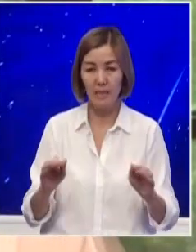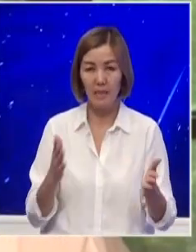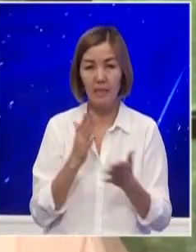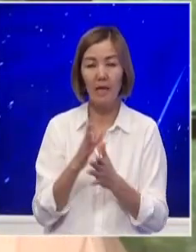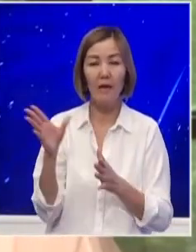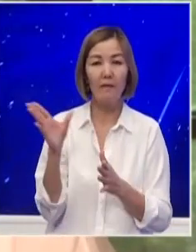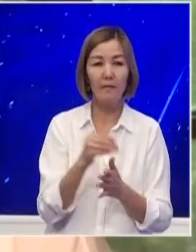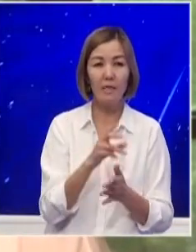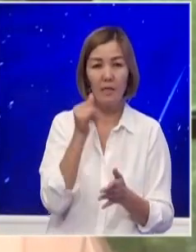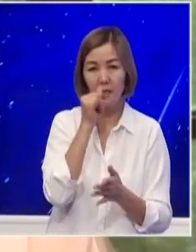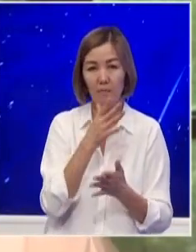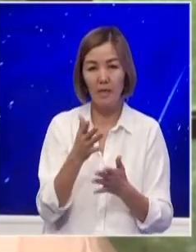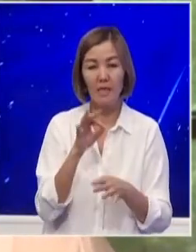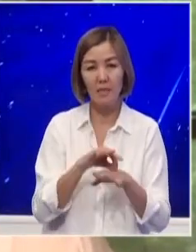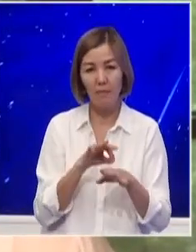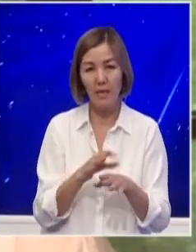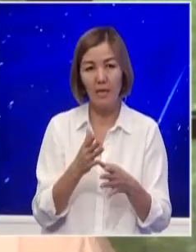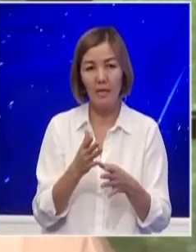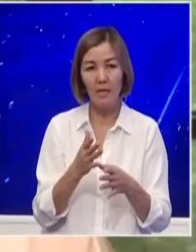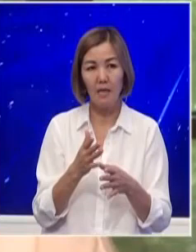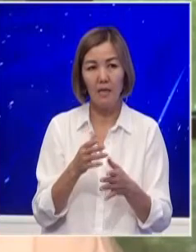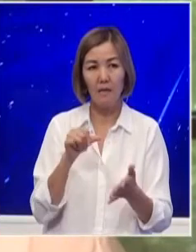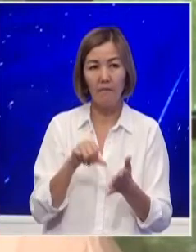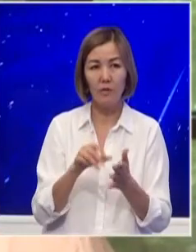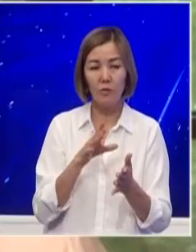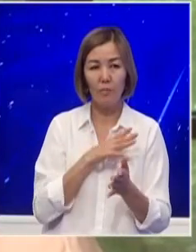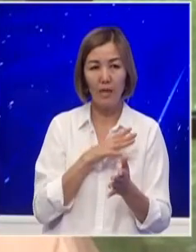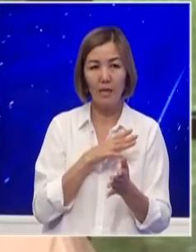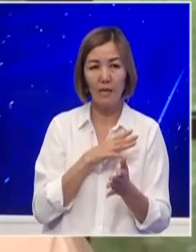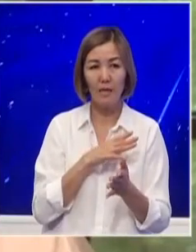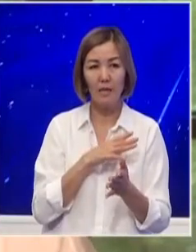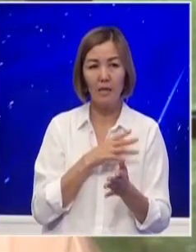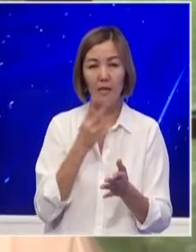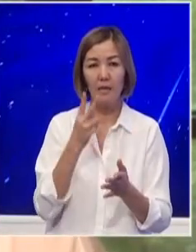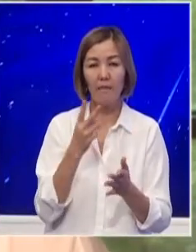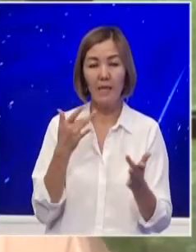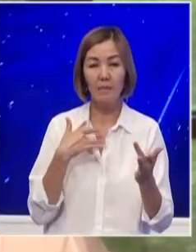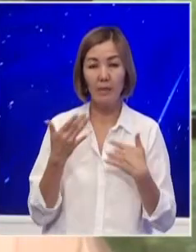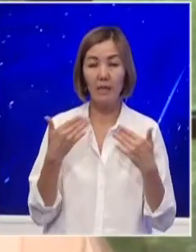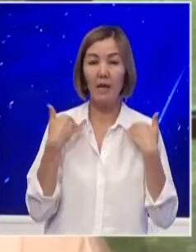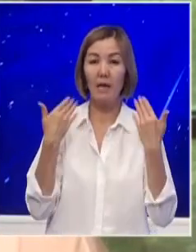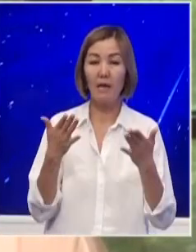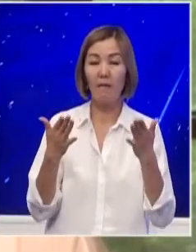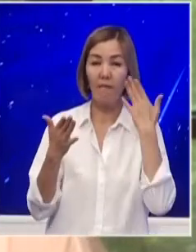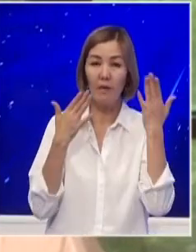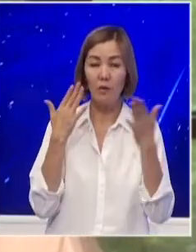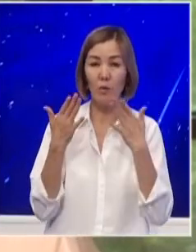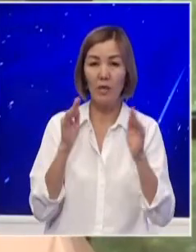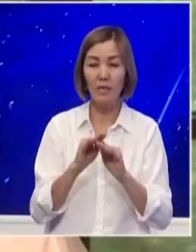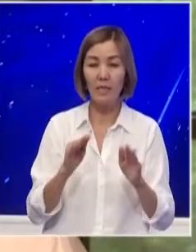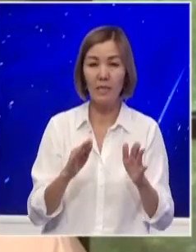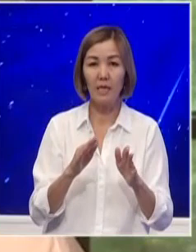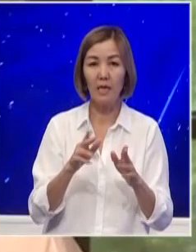все детки смогли приехать, некоторые заболели, но для них мы сегодня выступали. Мы показываем два спектакля. Веселый детский спектакль